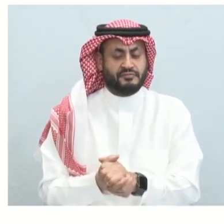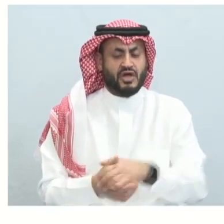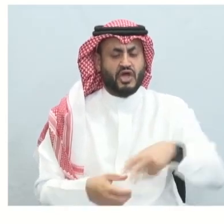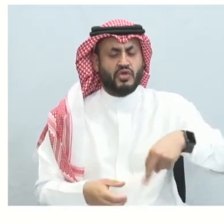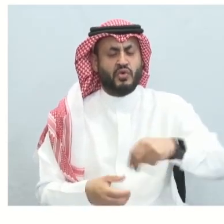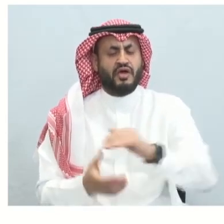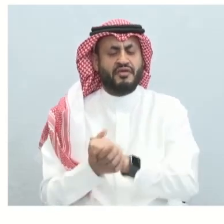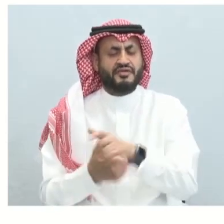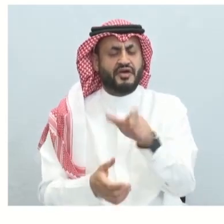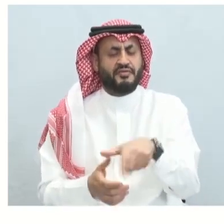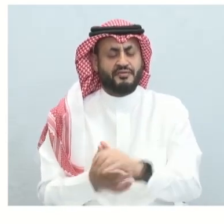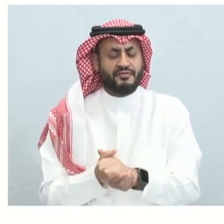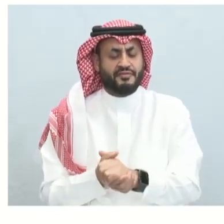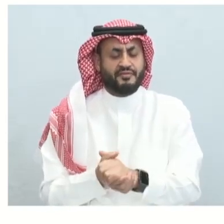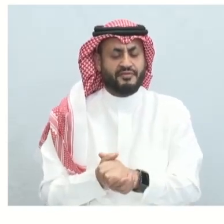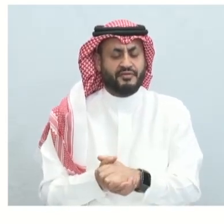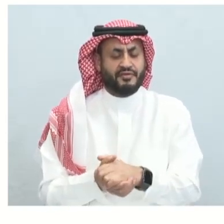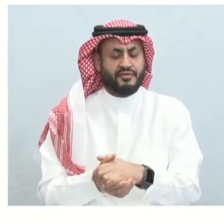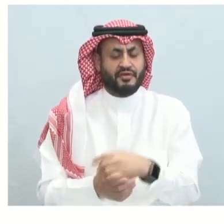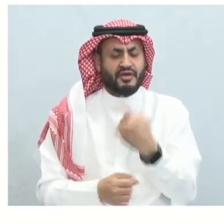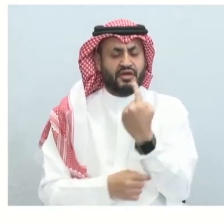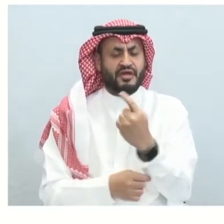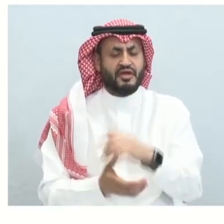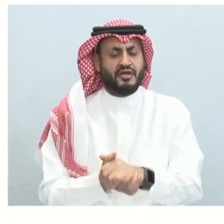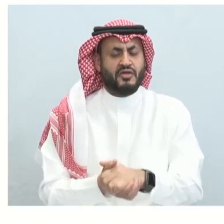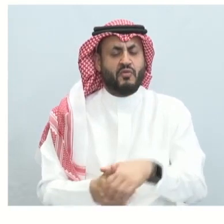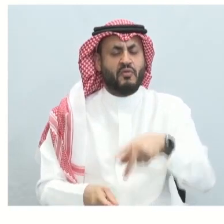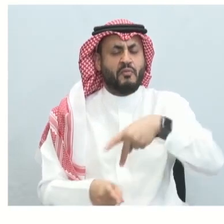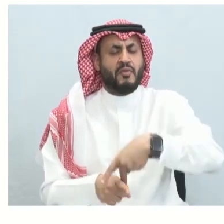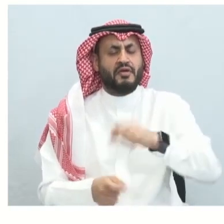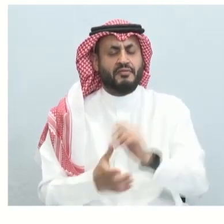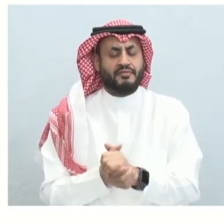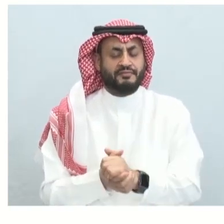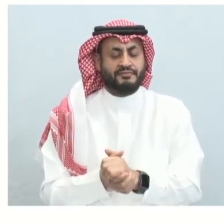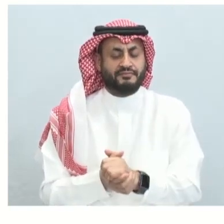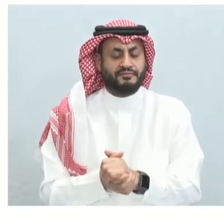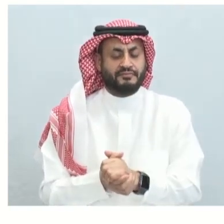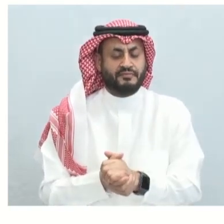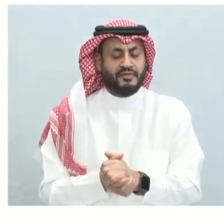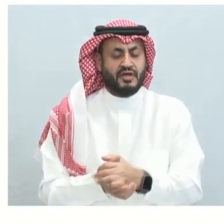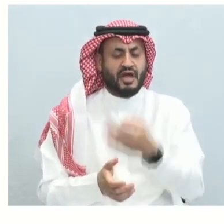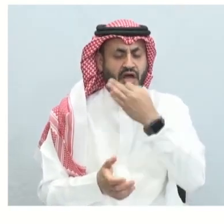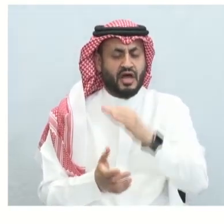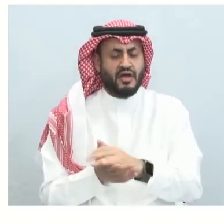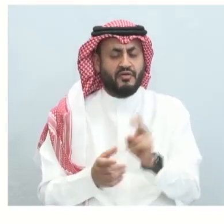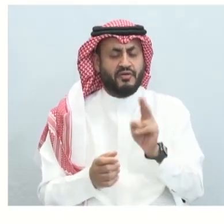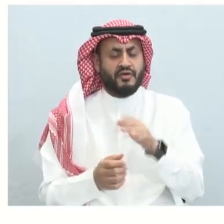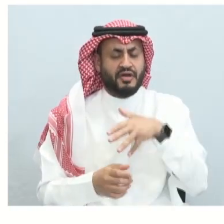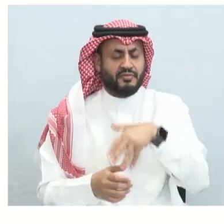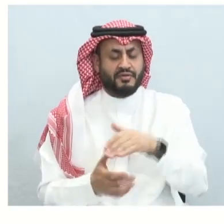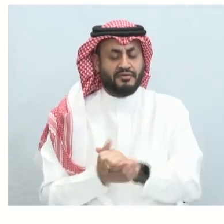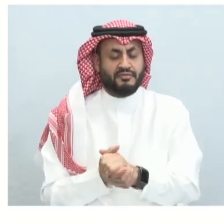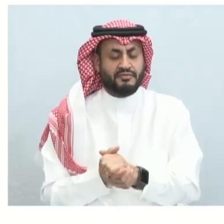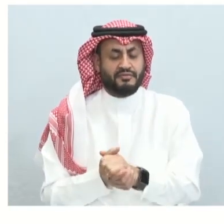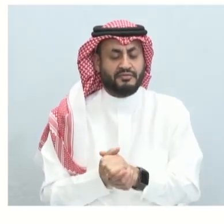اتاه احد اصحابه يطلب يطلب مركبا يطلب مركبا فقال له انا حاملوك على